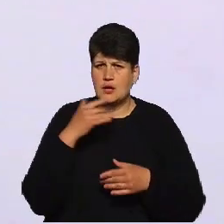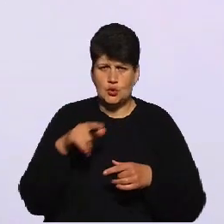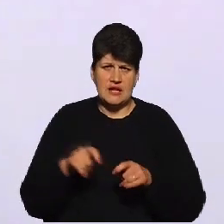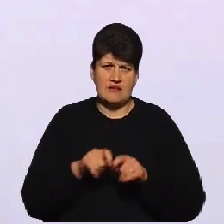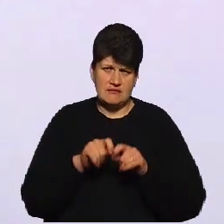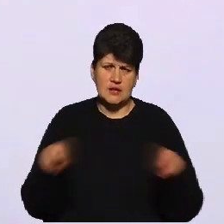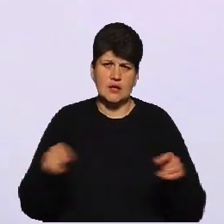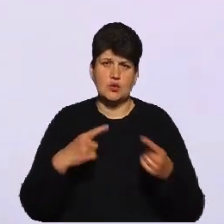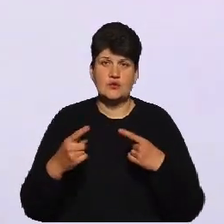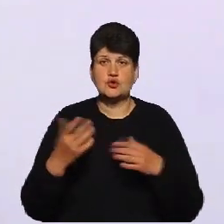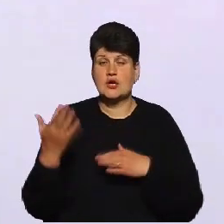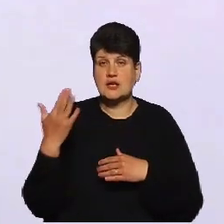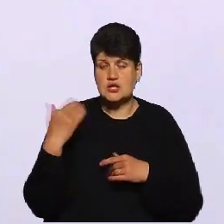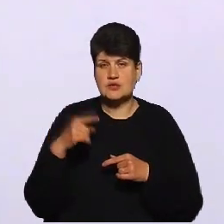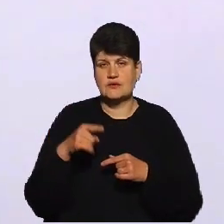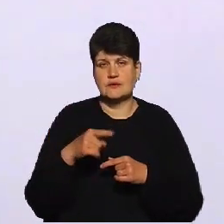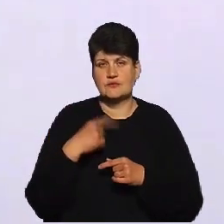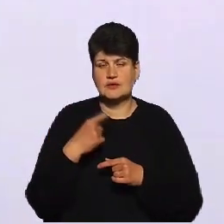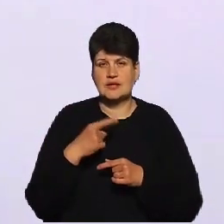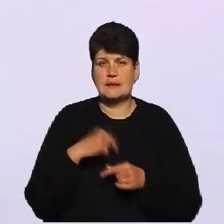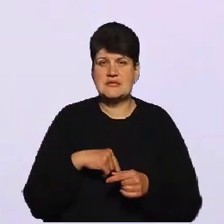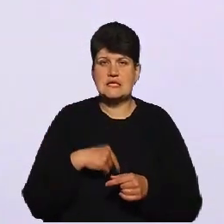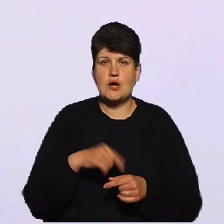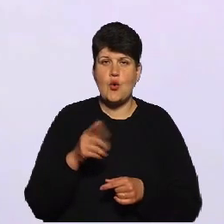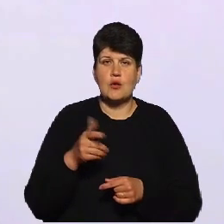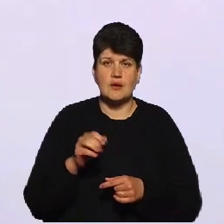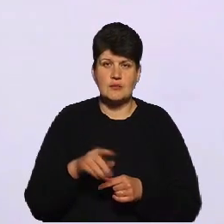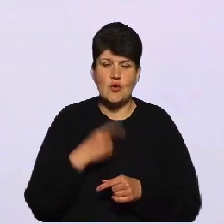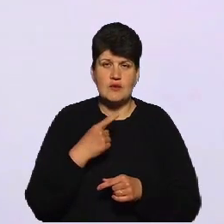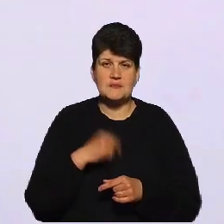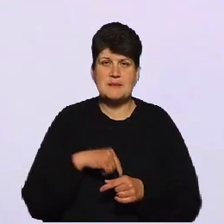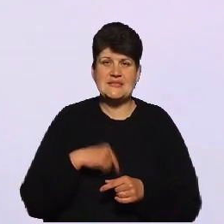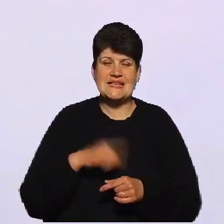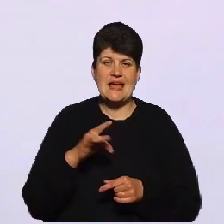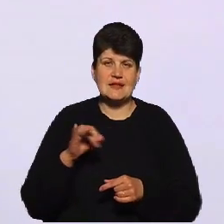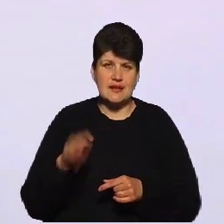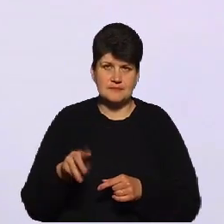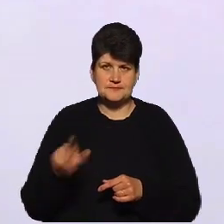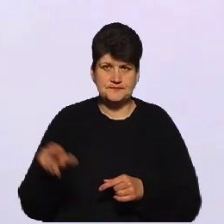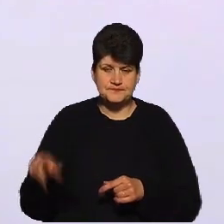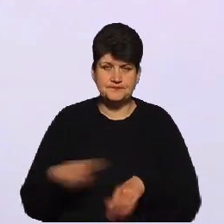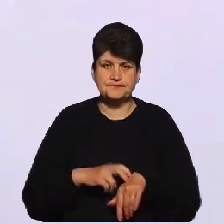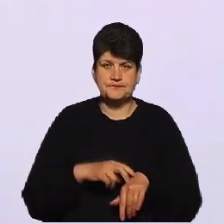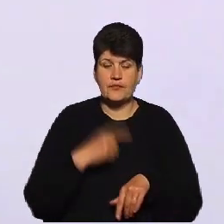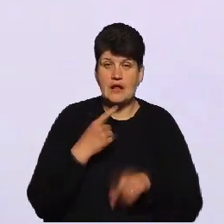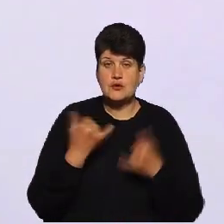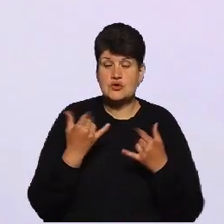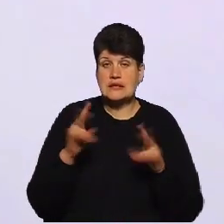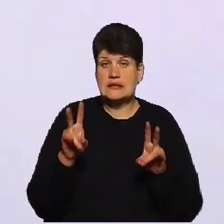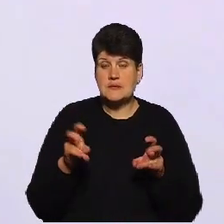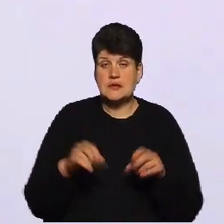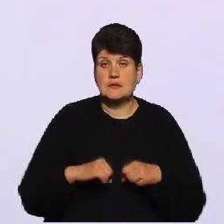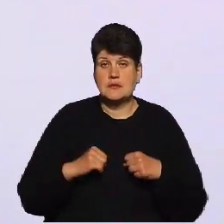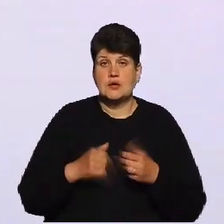вони, мабуть, висловлювали лише психологам, так? Тобто, чи психіатрам. Вони на сьогодні це така тема, яку намагаються один одному допомогти,